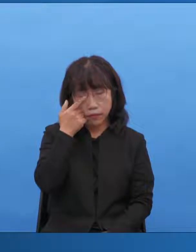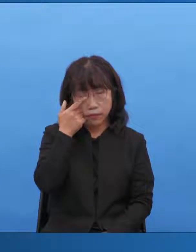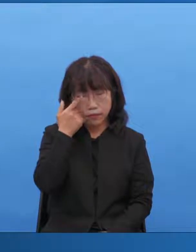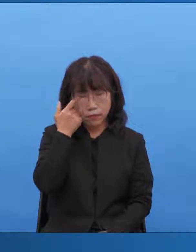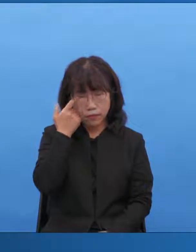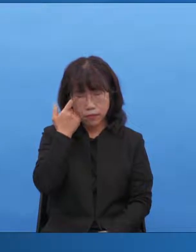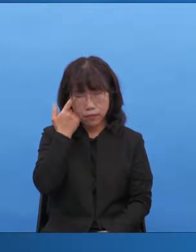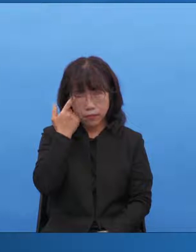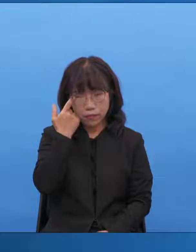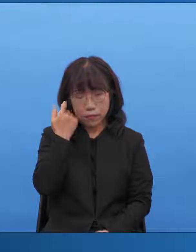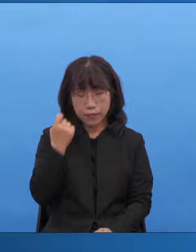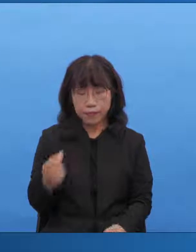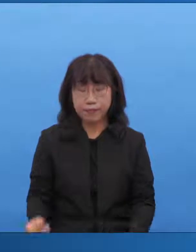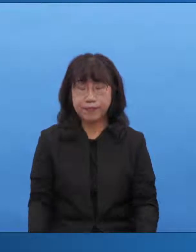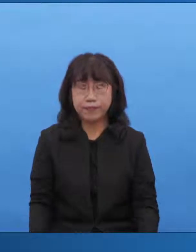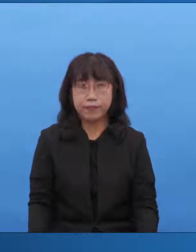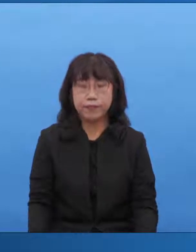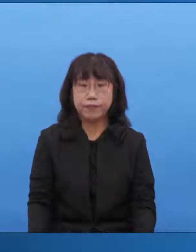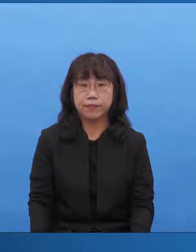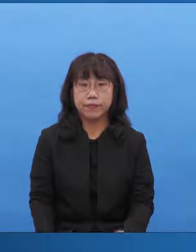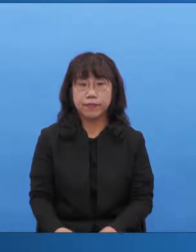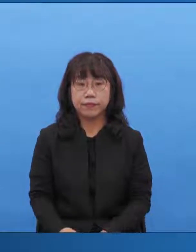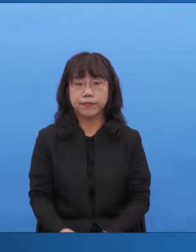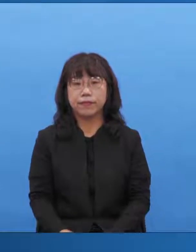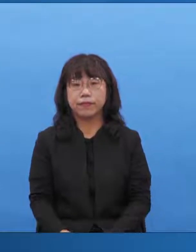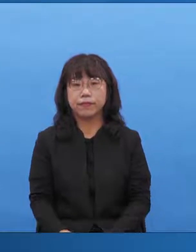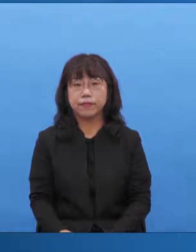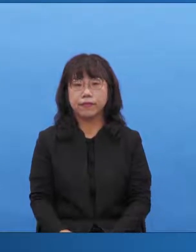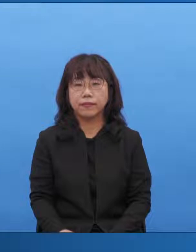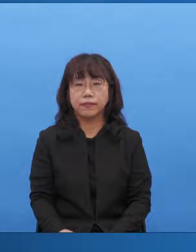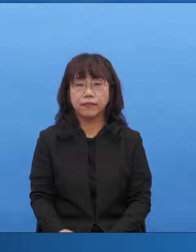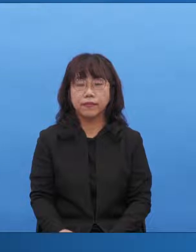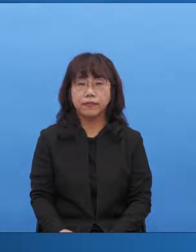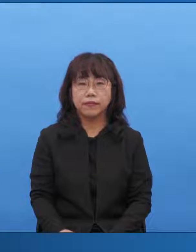237 나라 살리는 중요한 응답의 시간 되시길 바랍니다.